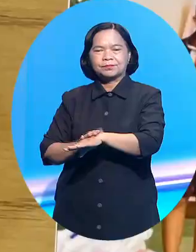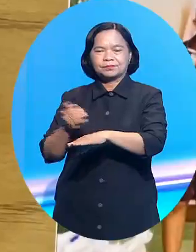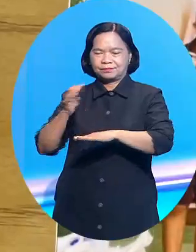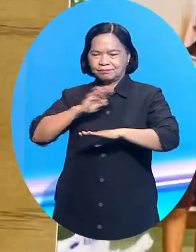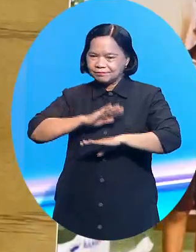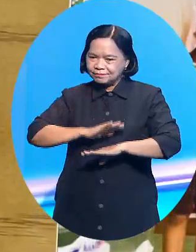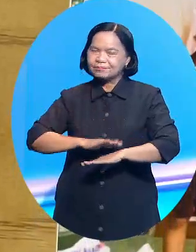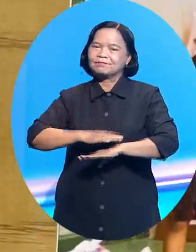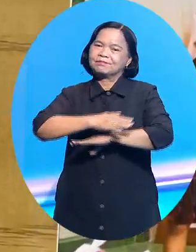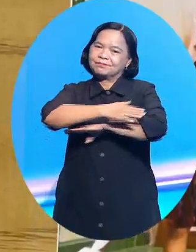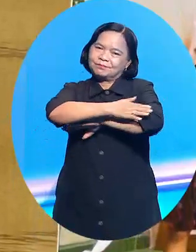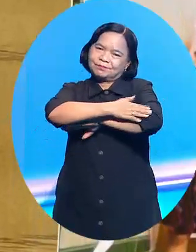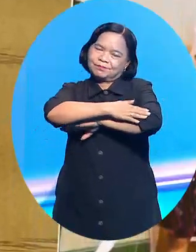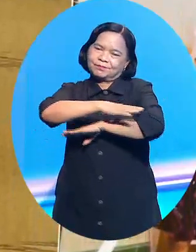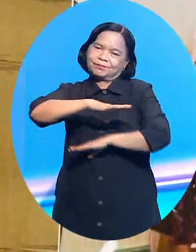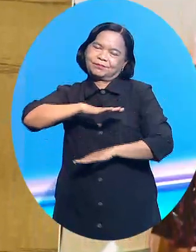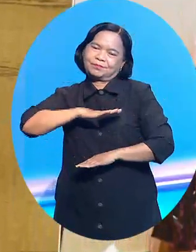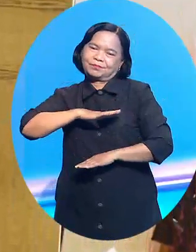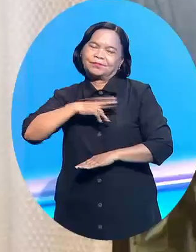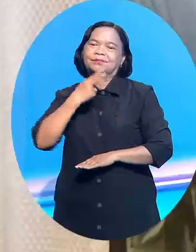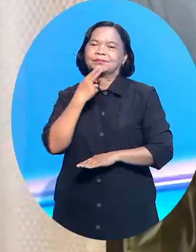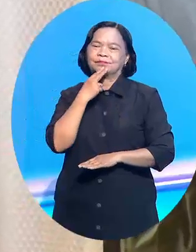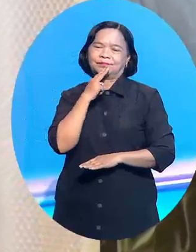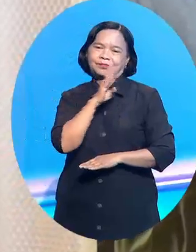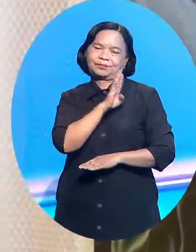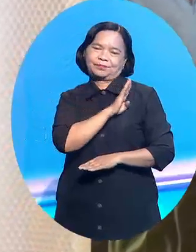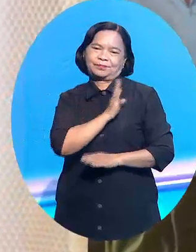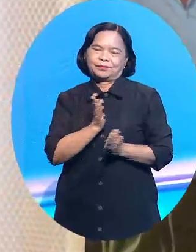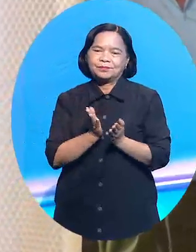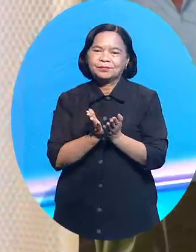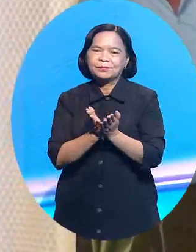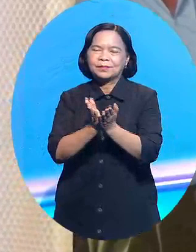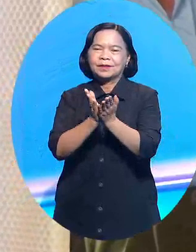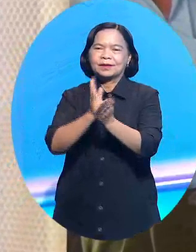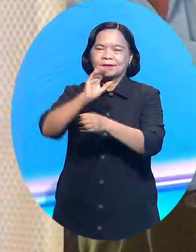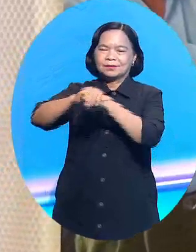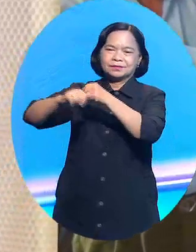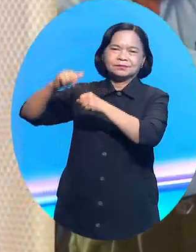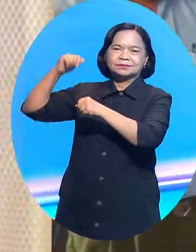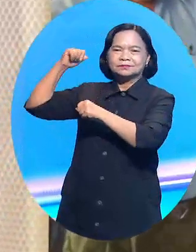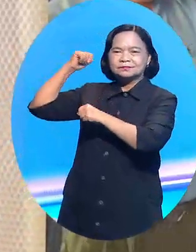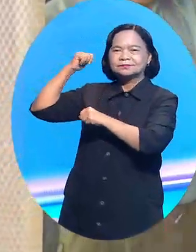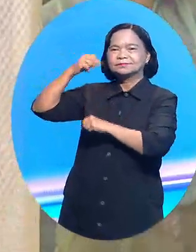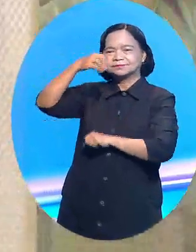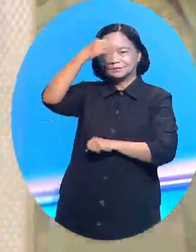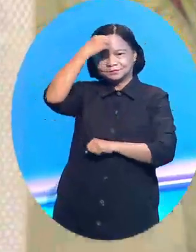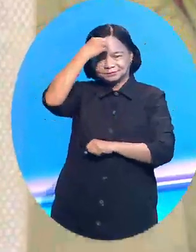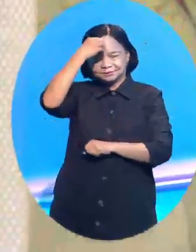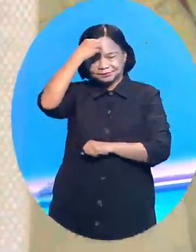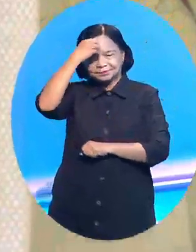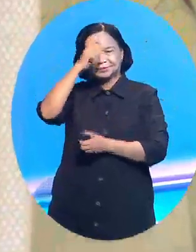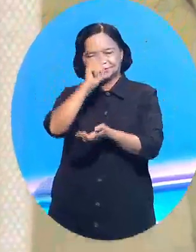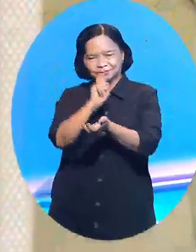quả, giúp đỡ con em của anh em trên tàu không số năm xưa mà được học hành, chăm lo đầy